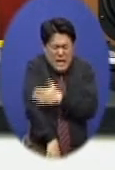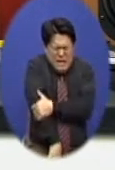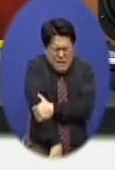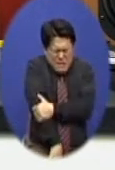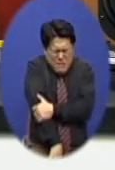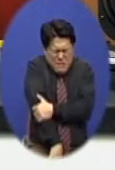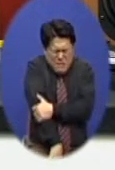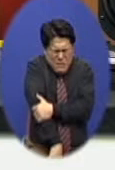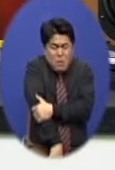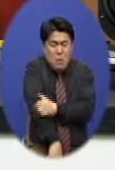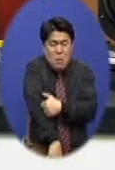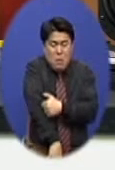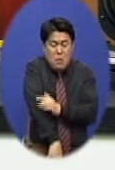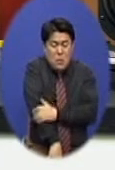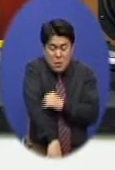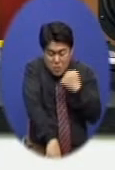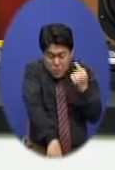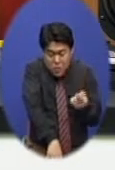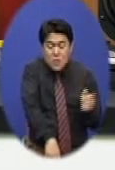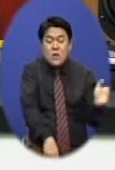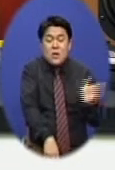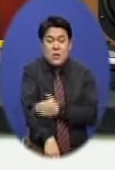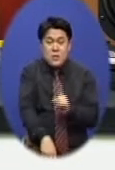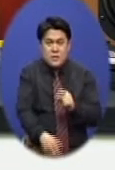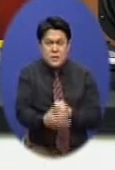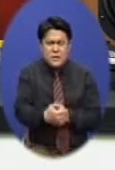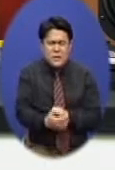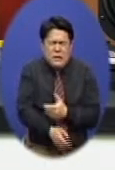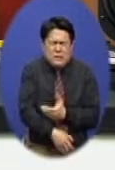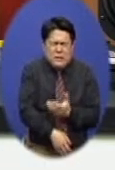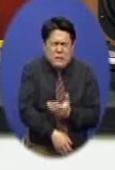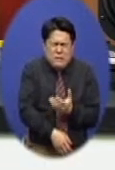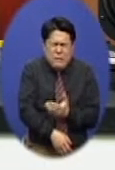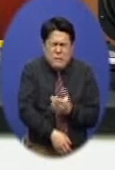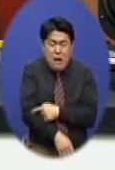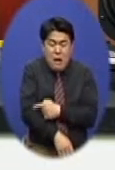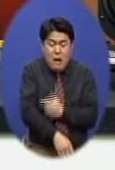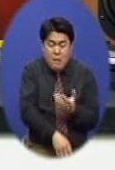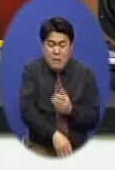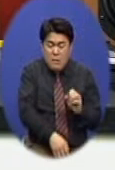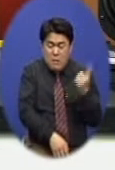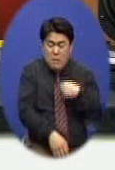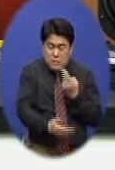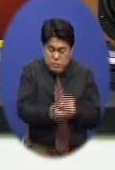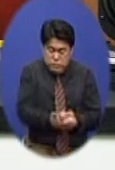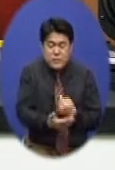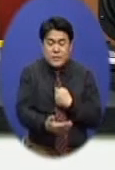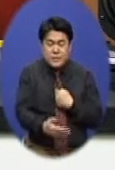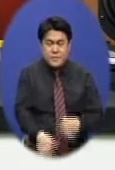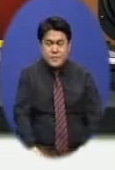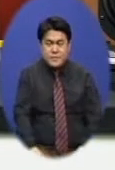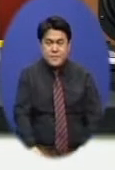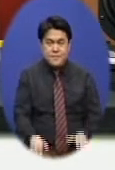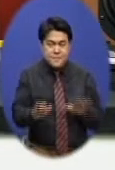네. 그랬는데 그 후유증으로 해서 지금 일어나지도 못하고 오오.